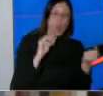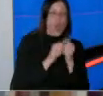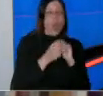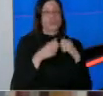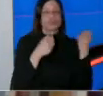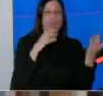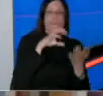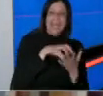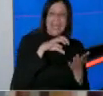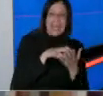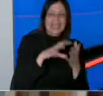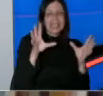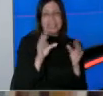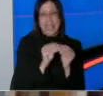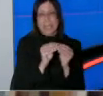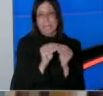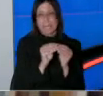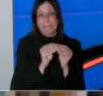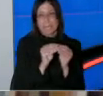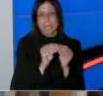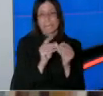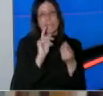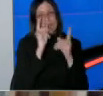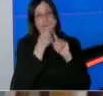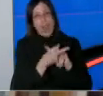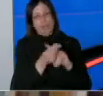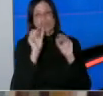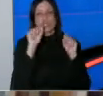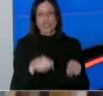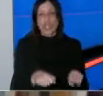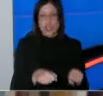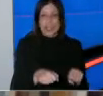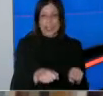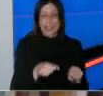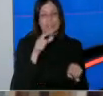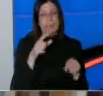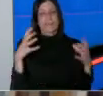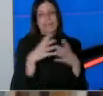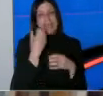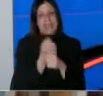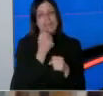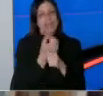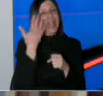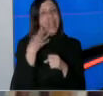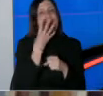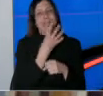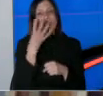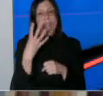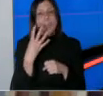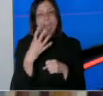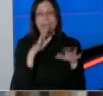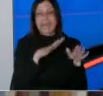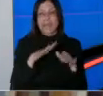או לא ימין, אבל עם איזושהי חלופה שלטונית. ואז למפלגת העבודה היו 44